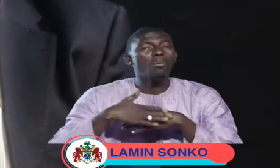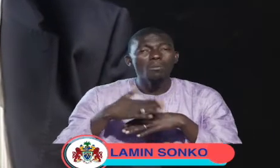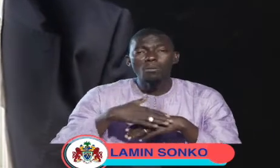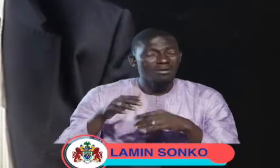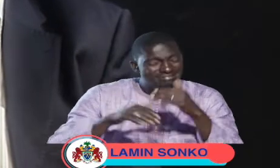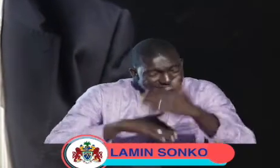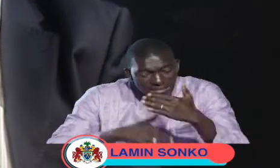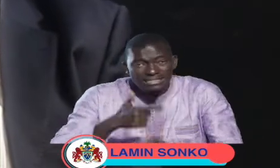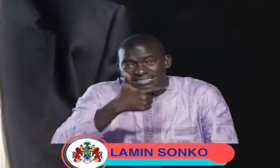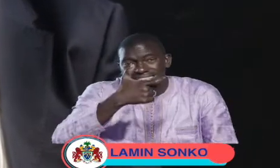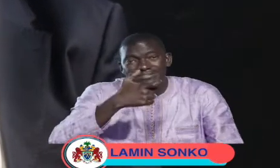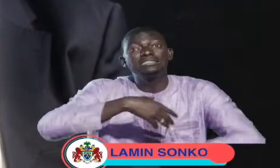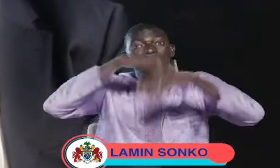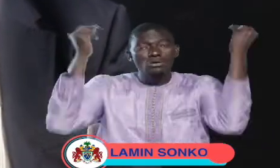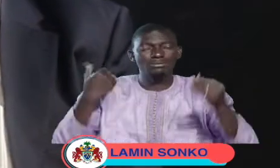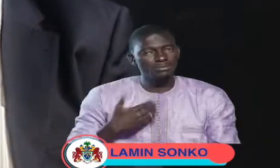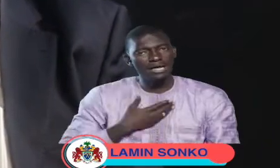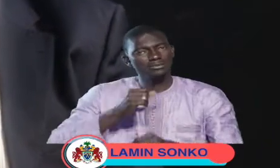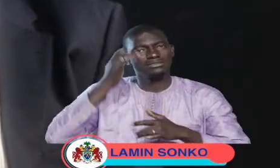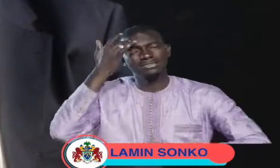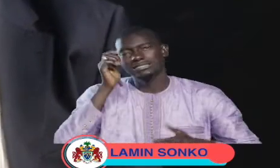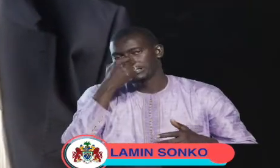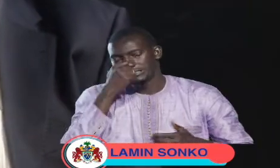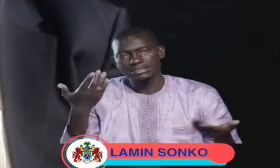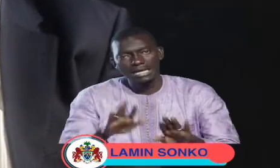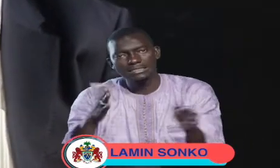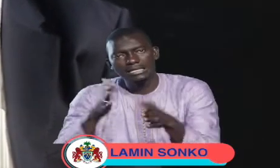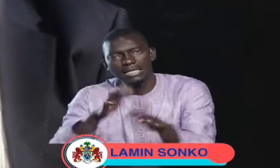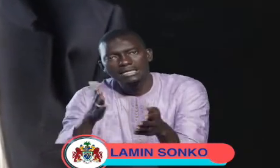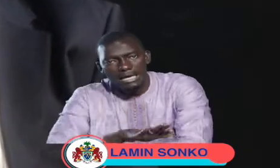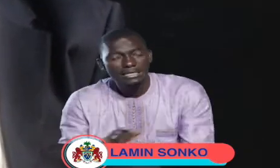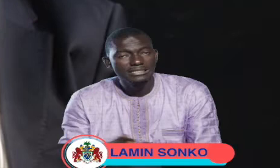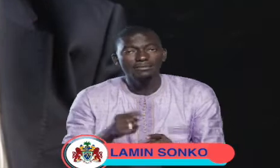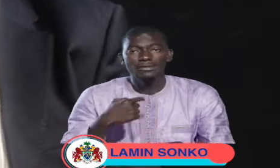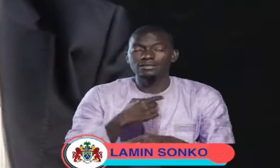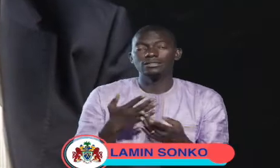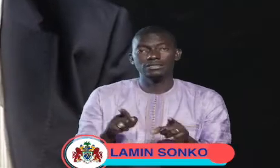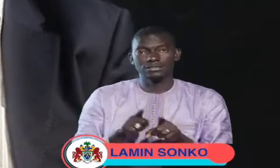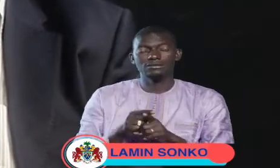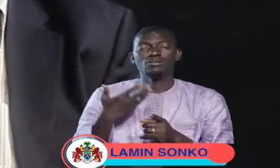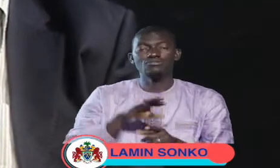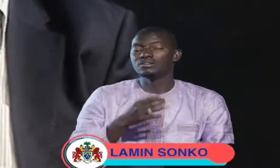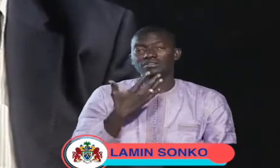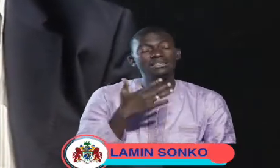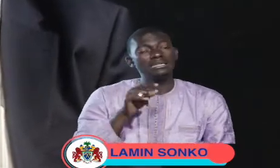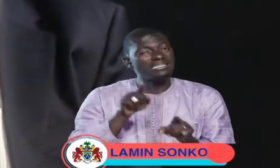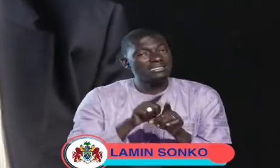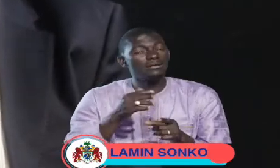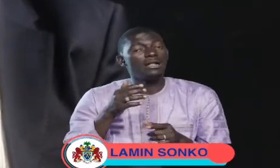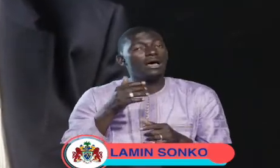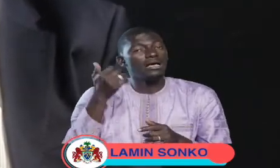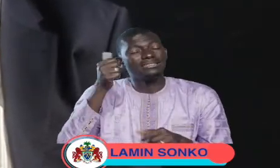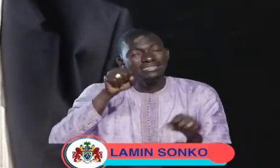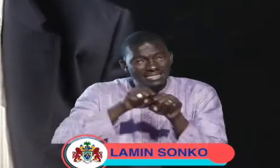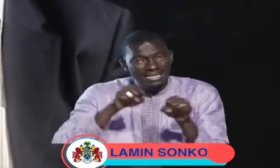adon wo tala fo mo wil nani sa mo wilul da kabo sa boko sibiti longa determine soto ado kamala senegal fone